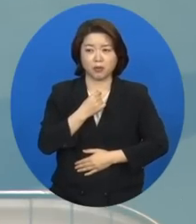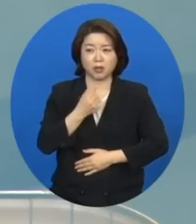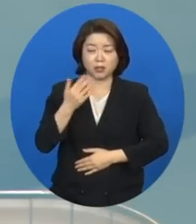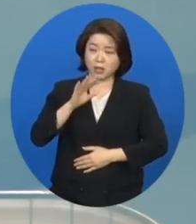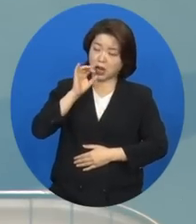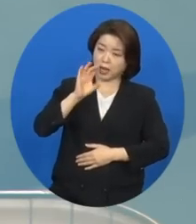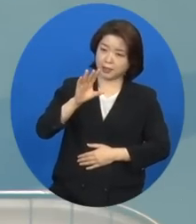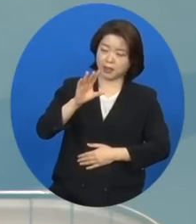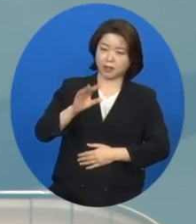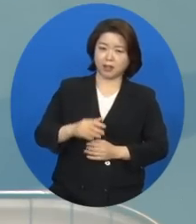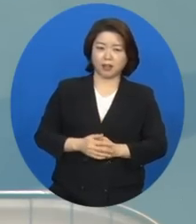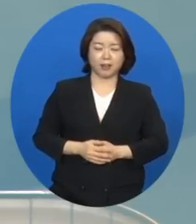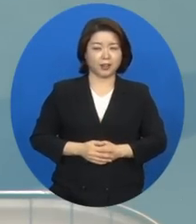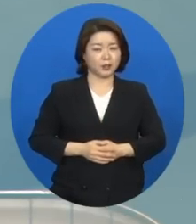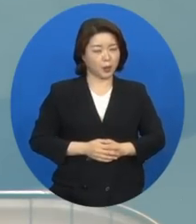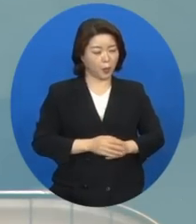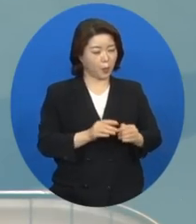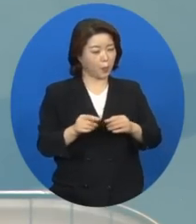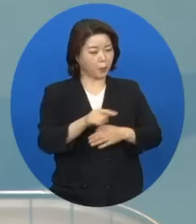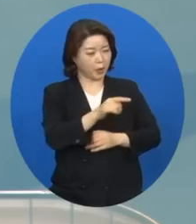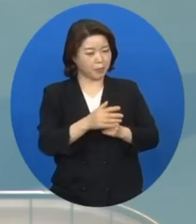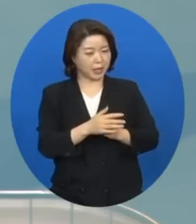겁니까? 적당히 믿고 싶은 겁니까?